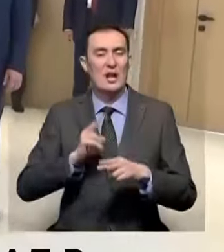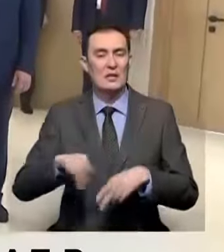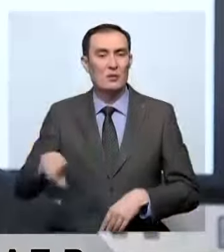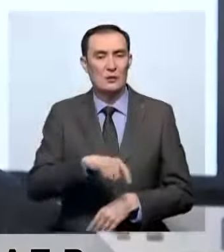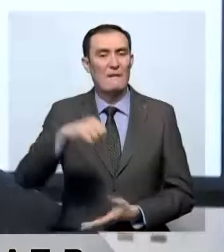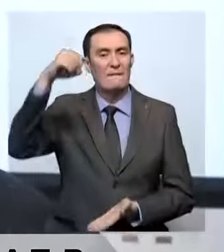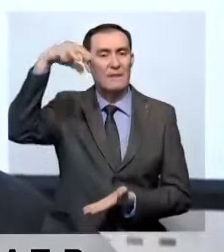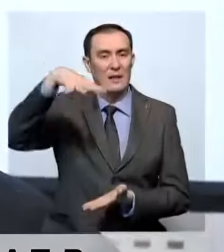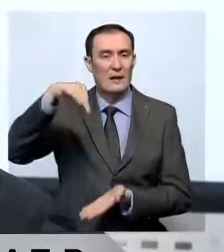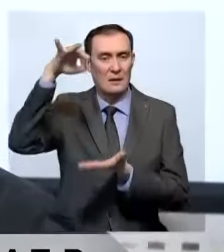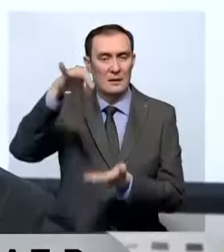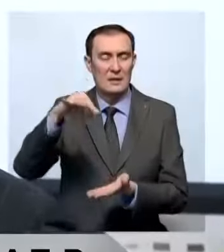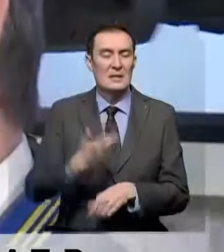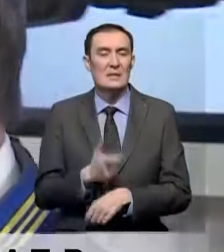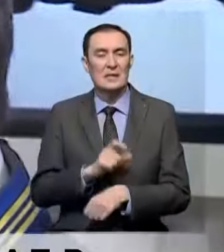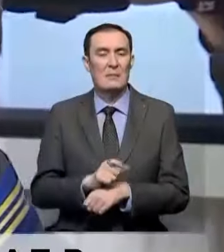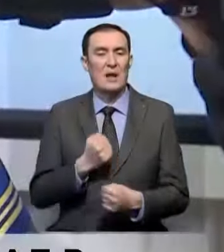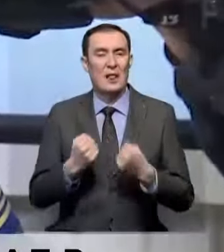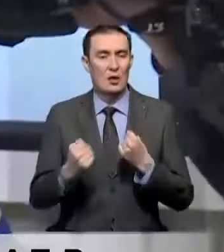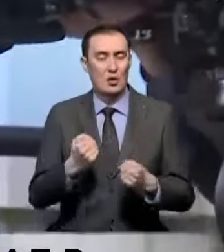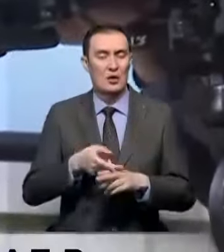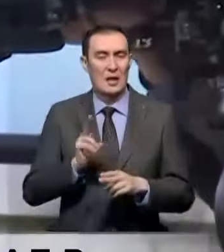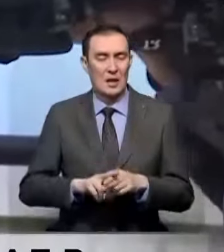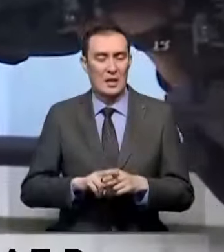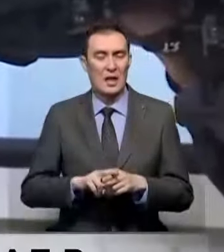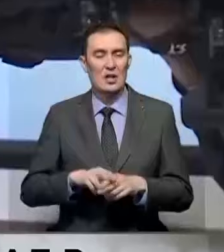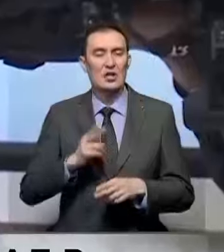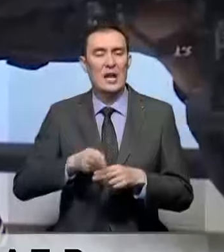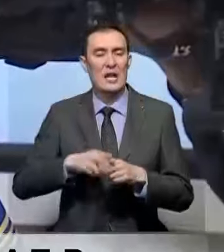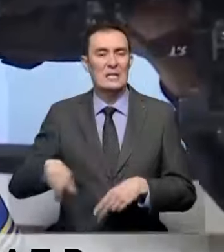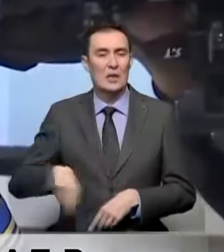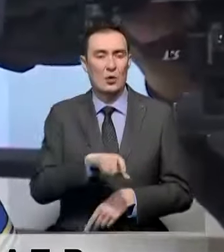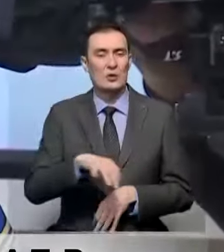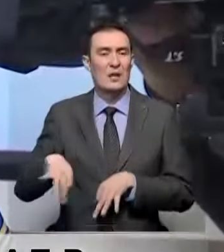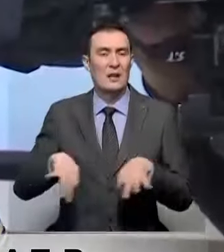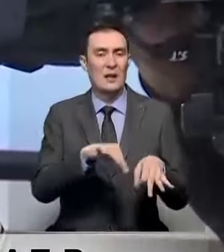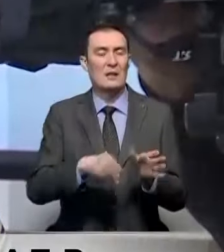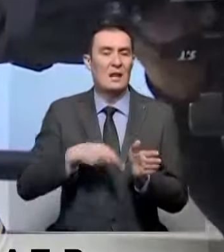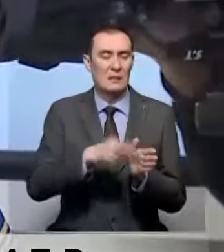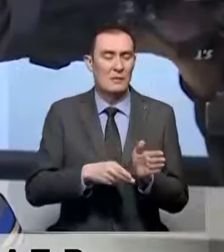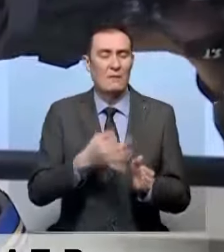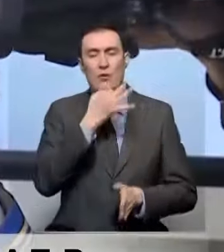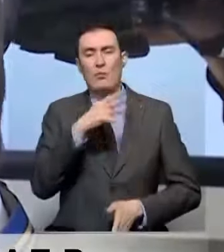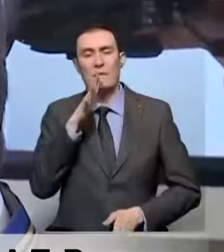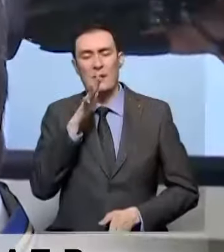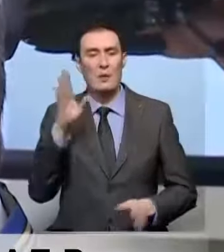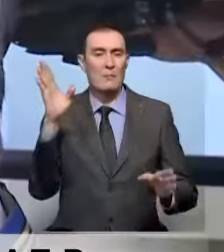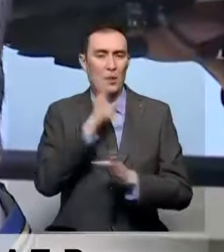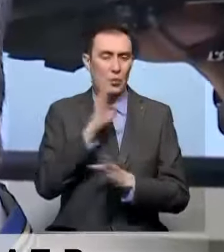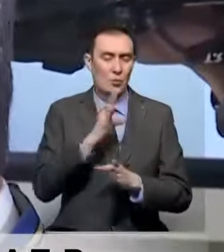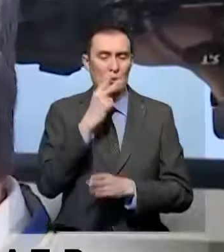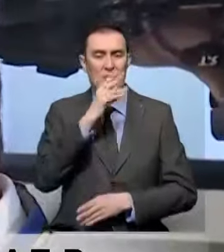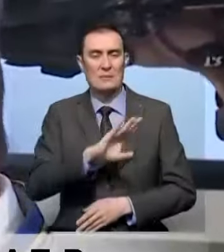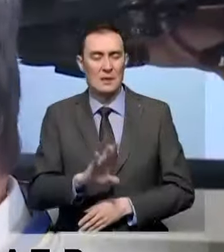– фонарь. Самый надежный – это транспорт железнодорожный. В любое время года, невзирая на